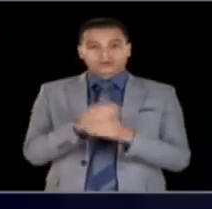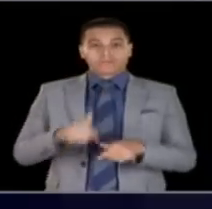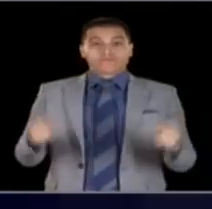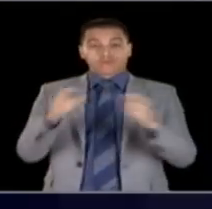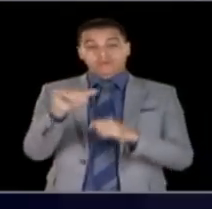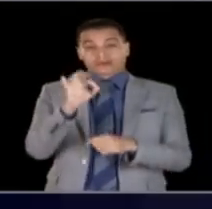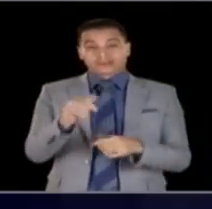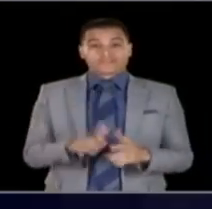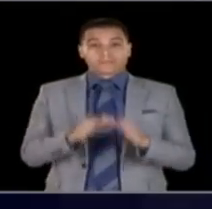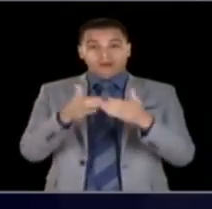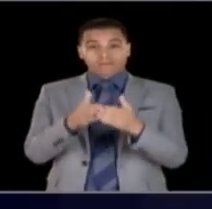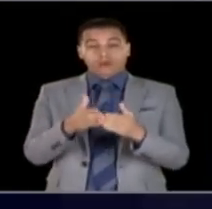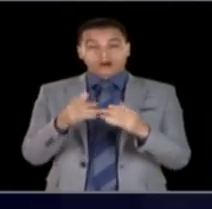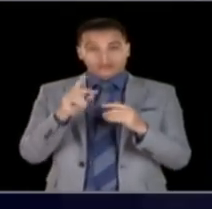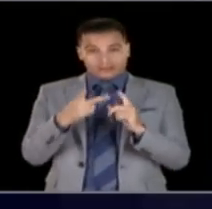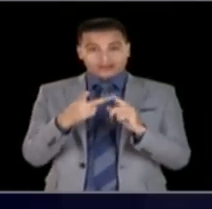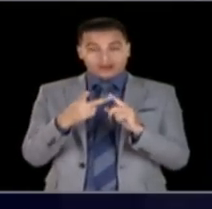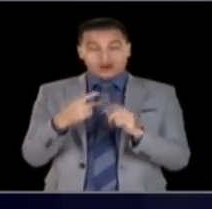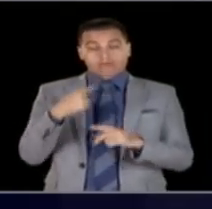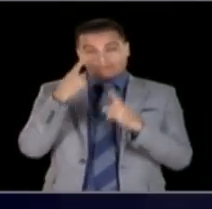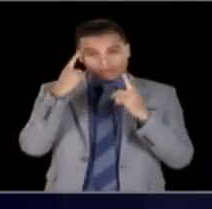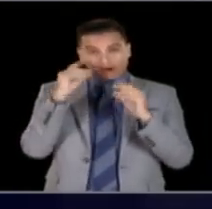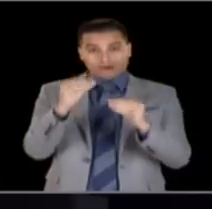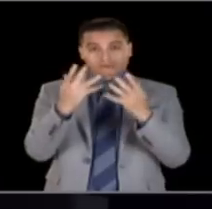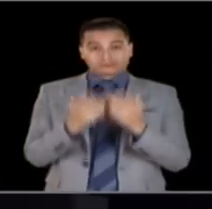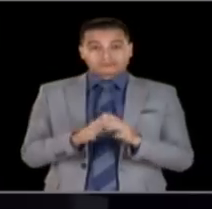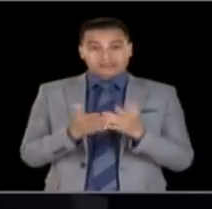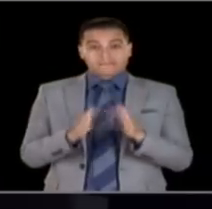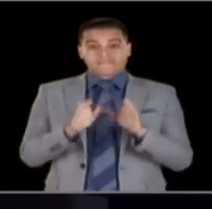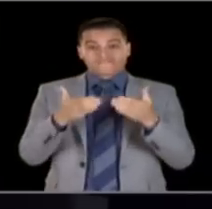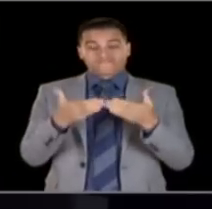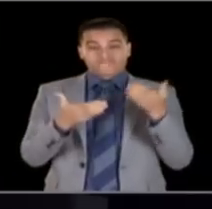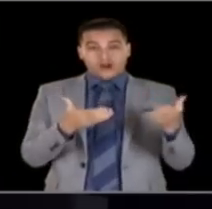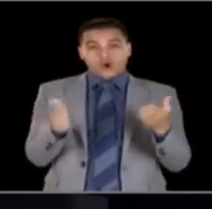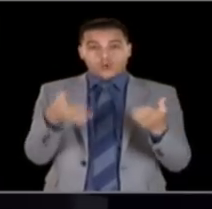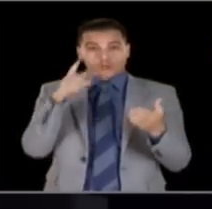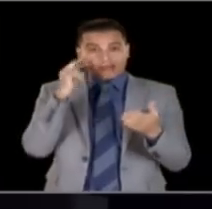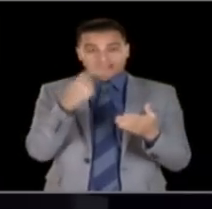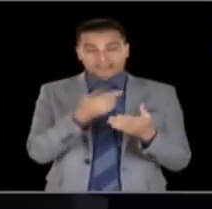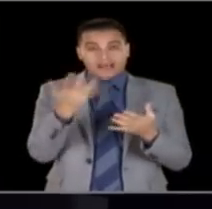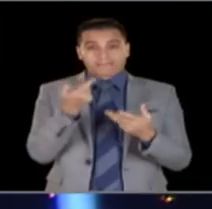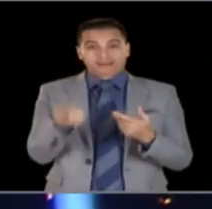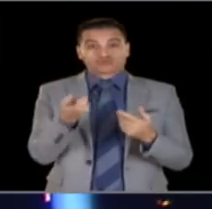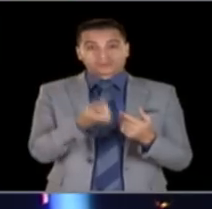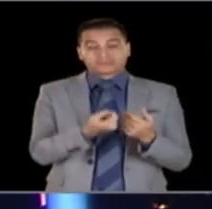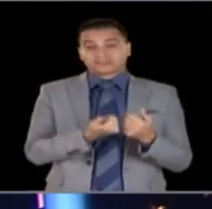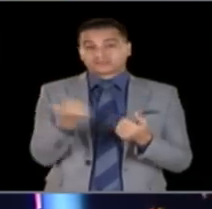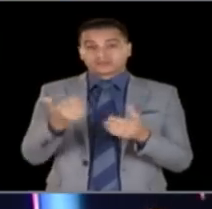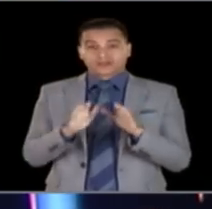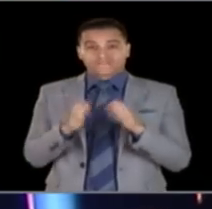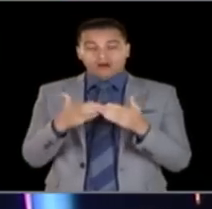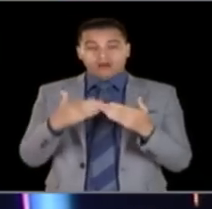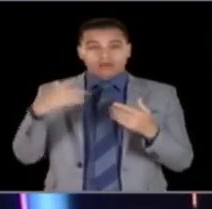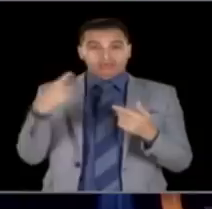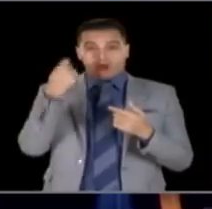مباراة مهمة في المجموعة الثانية، وهفكركم بالنتيجة. الحوت الأزرق 55